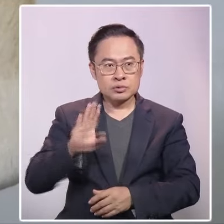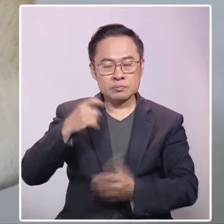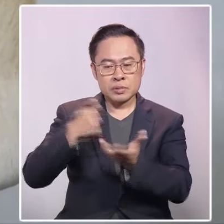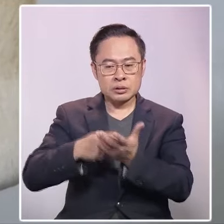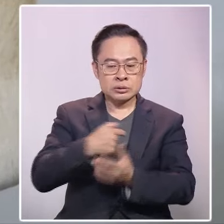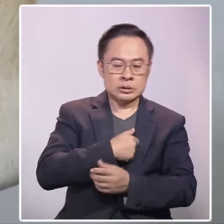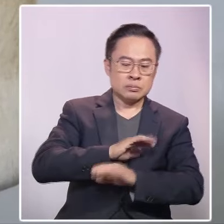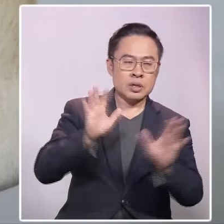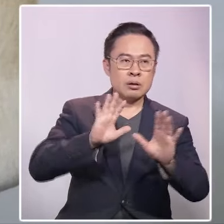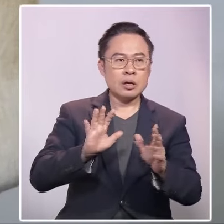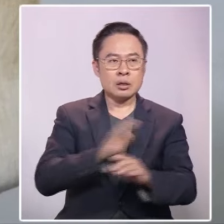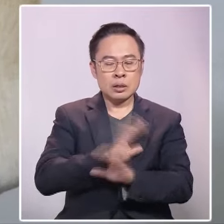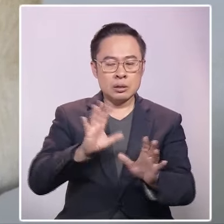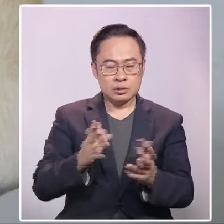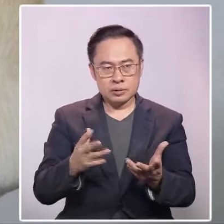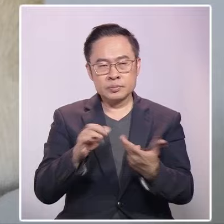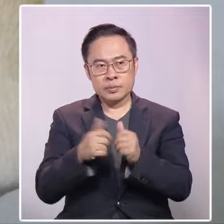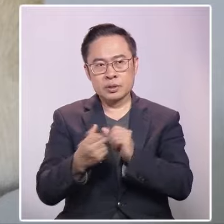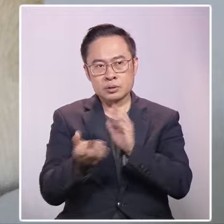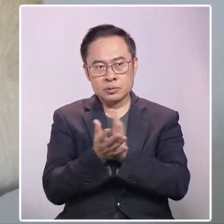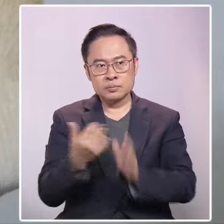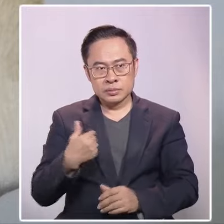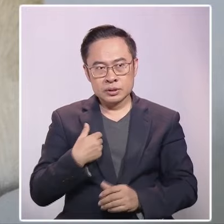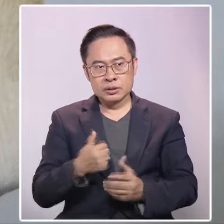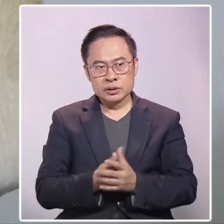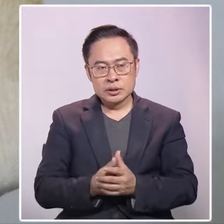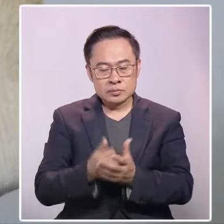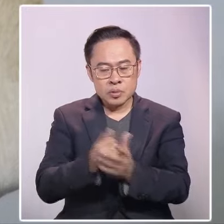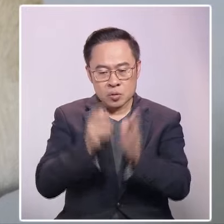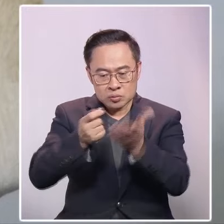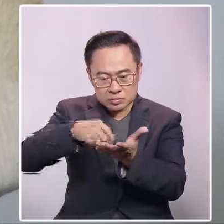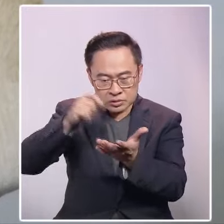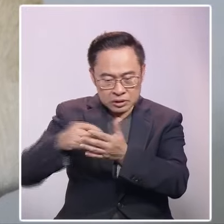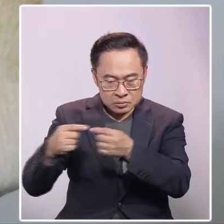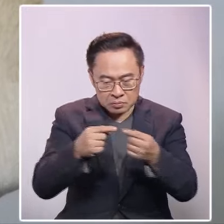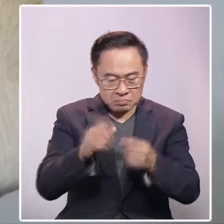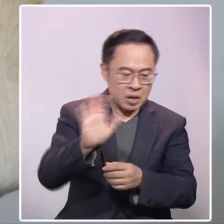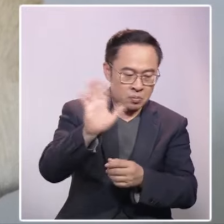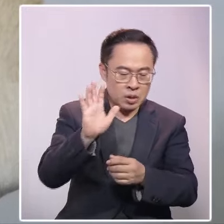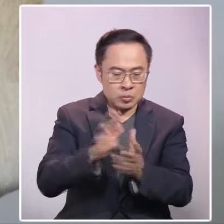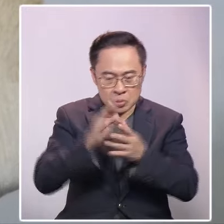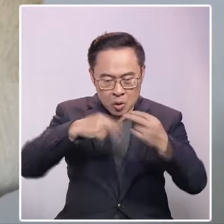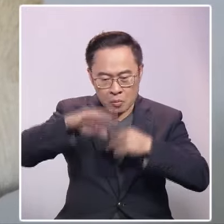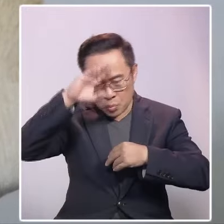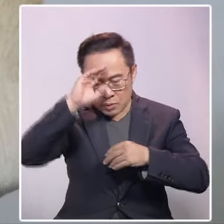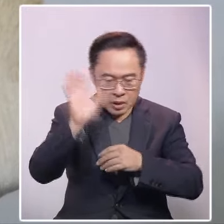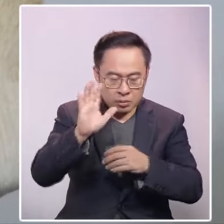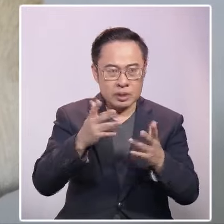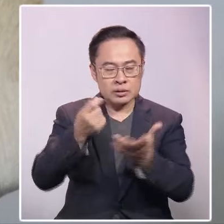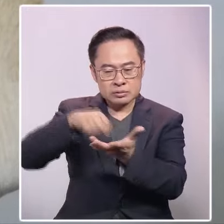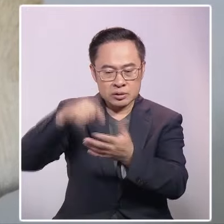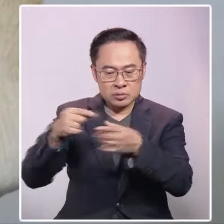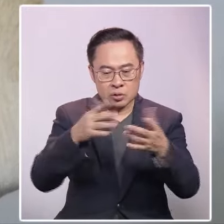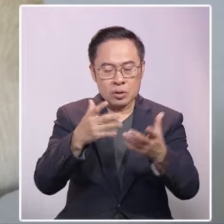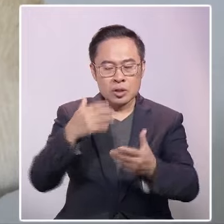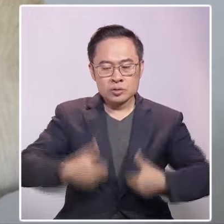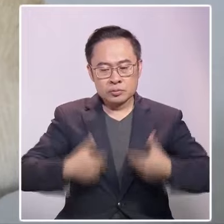ก็เริ่มจะเริ่มจะเอ่อพิจารณารับประกันภัยละเอียดมากขึ้นนะครับไม่อยากจะต่อประกันภัย